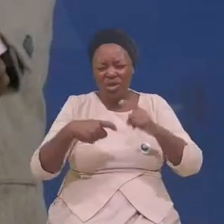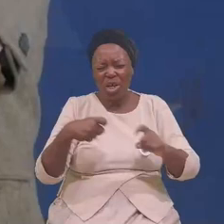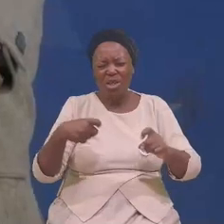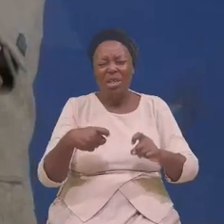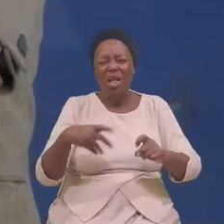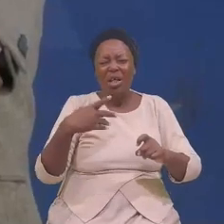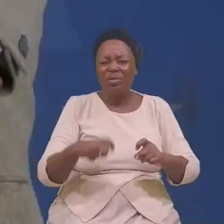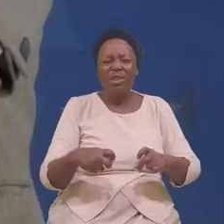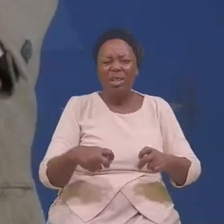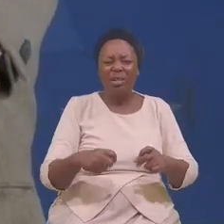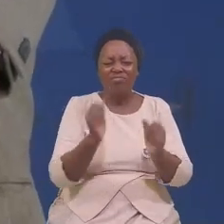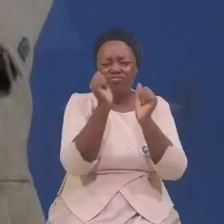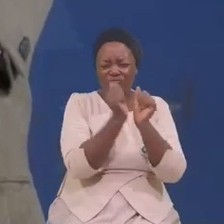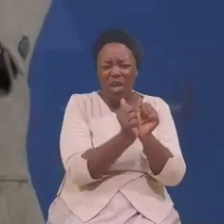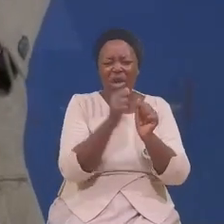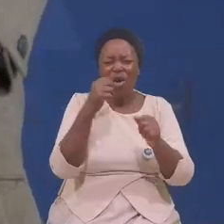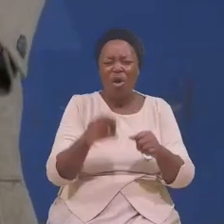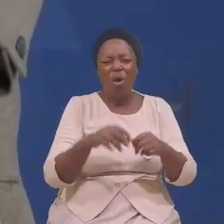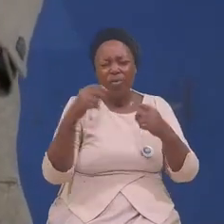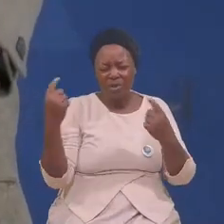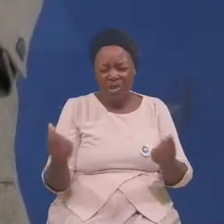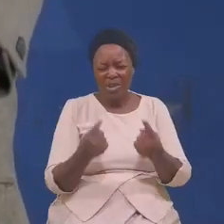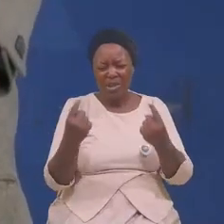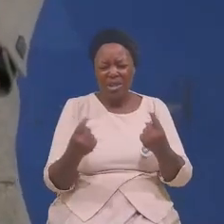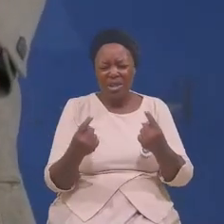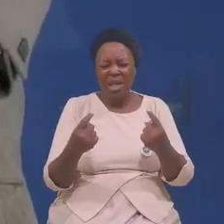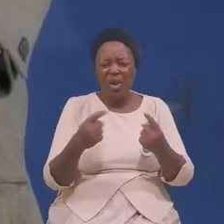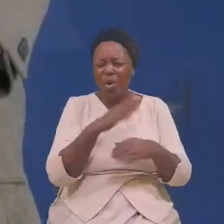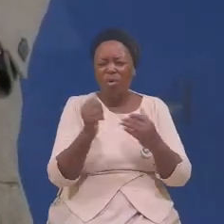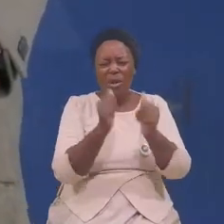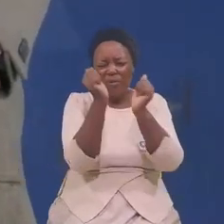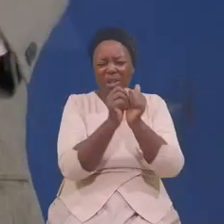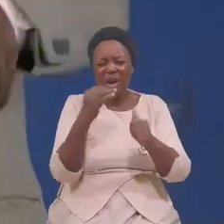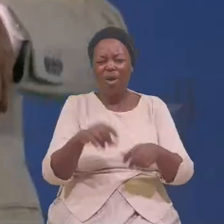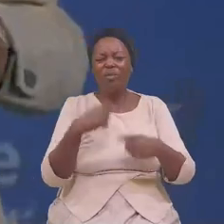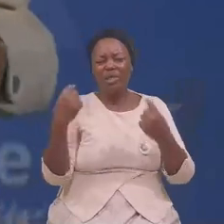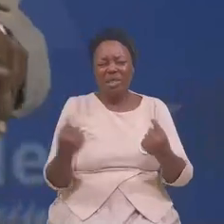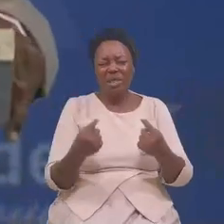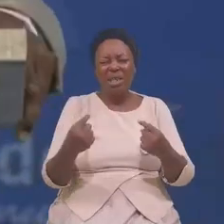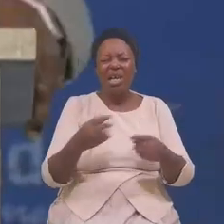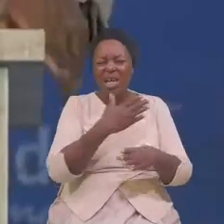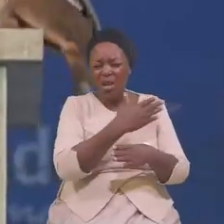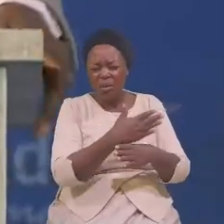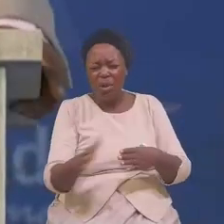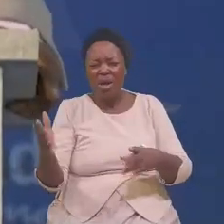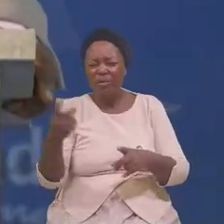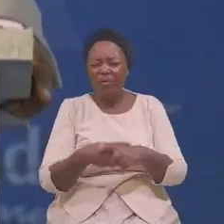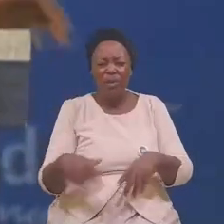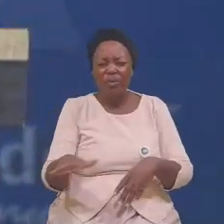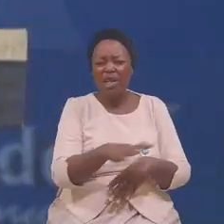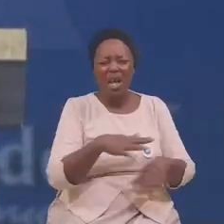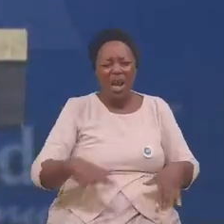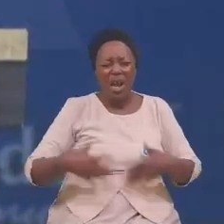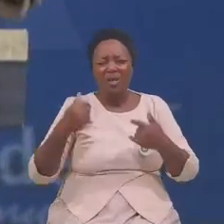liens du péché, les liens du péché de leur vie au nom